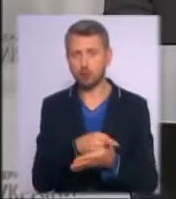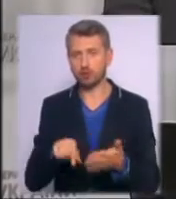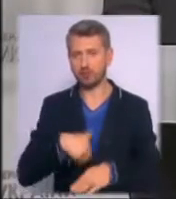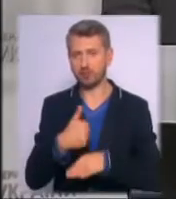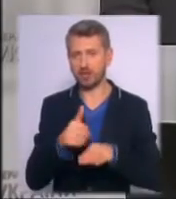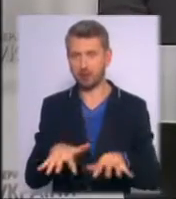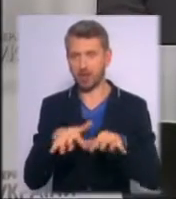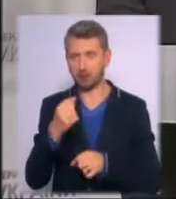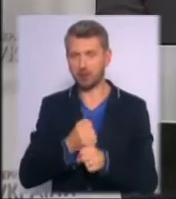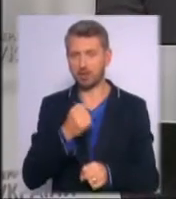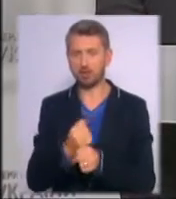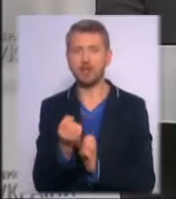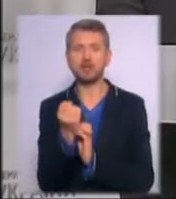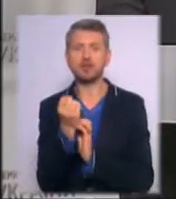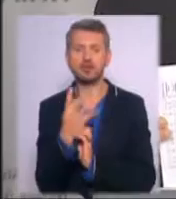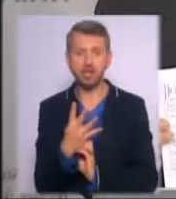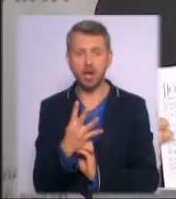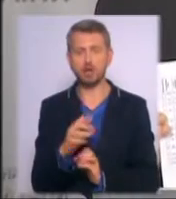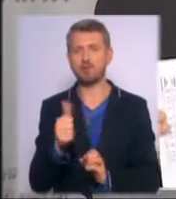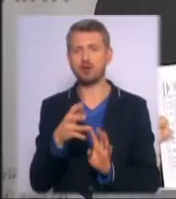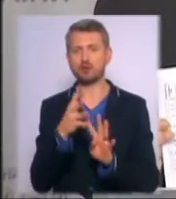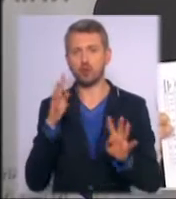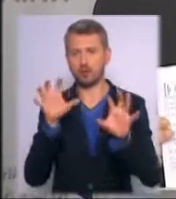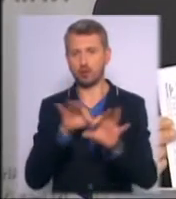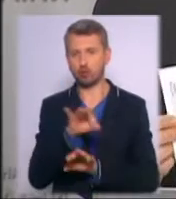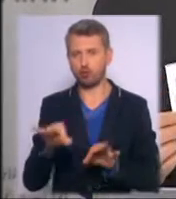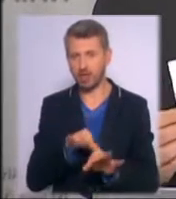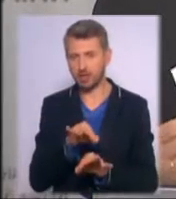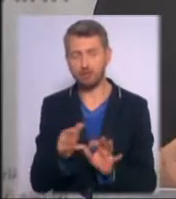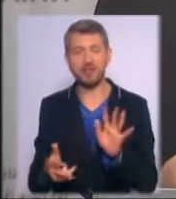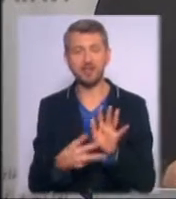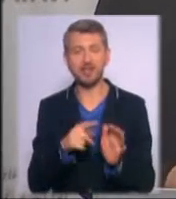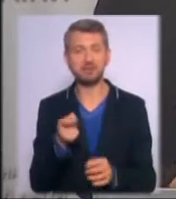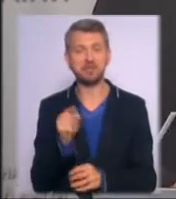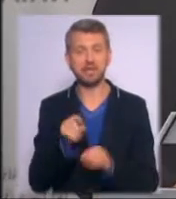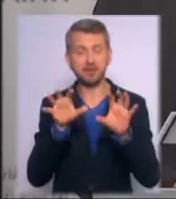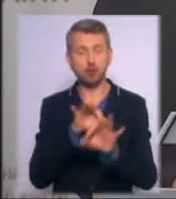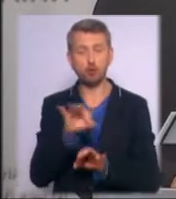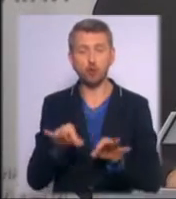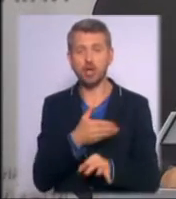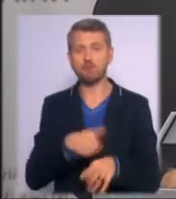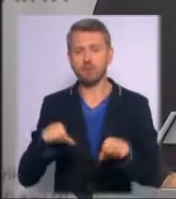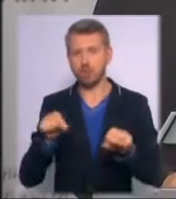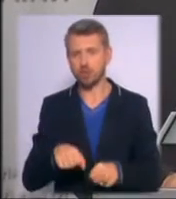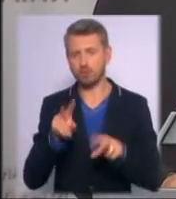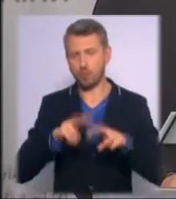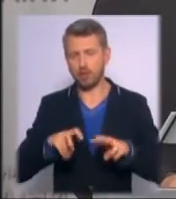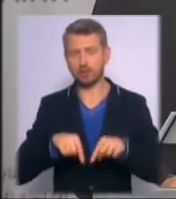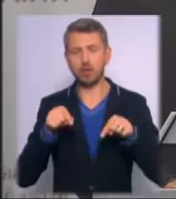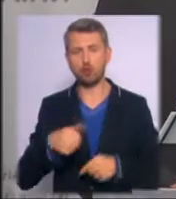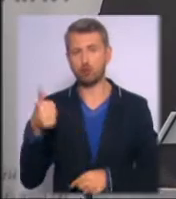напрацьовано 14 першочергових законопроєктів. 8 з тих законопроєктів ми зможемо розглянути на цьому тижні.